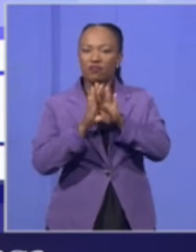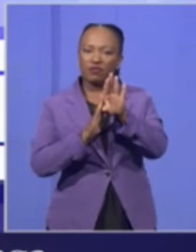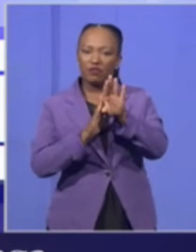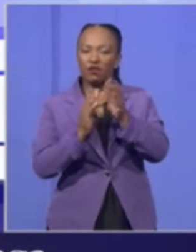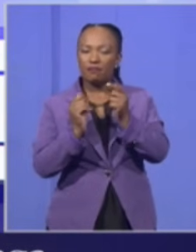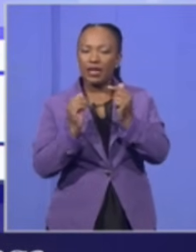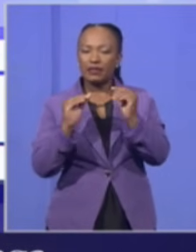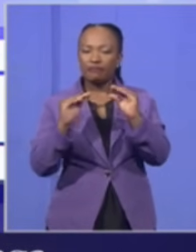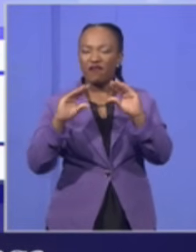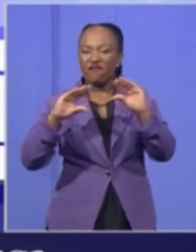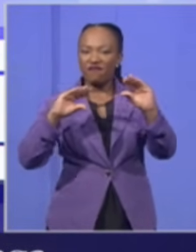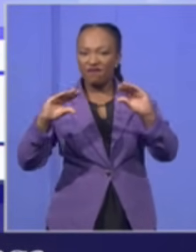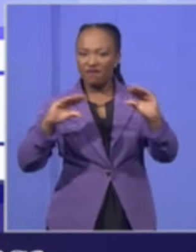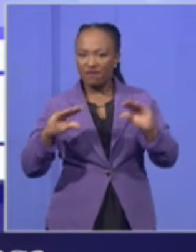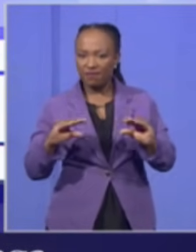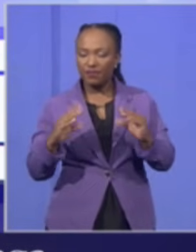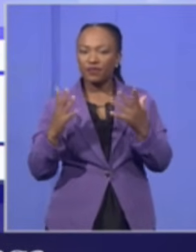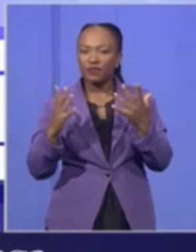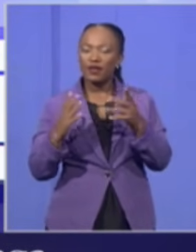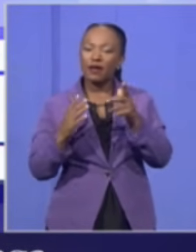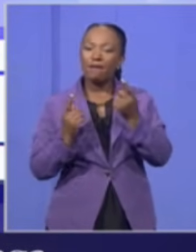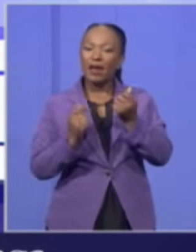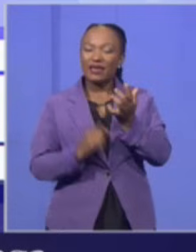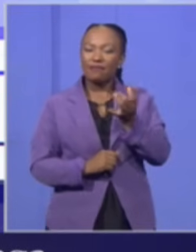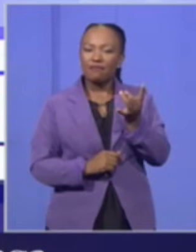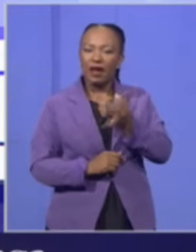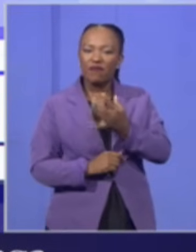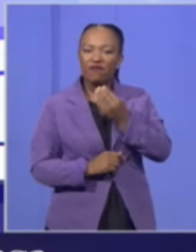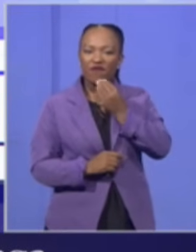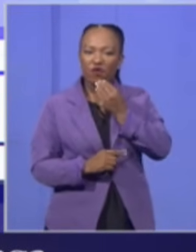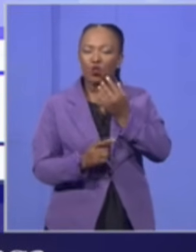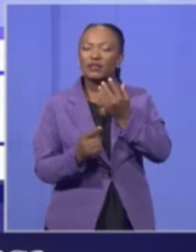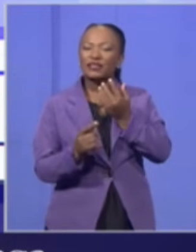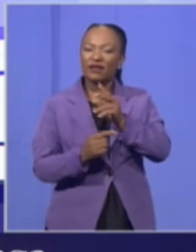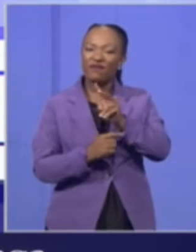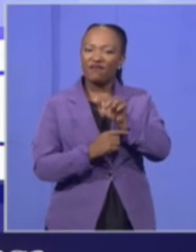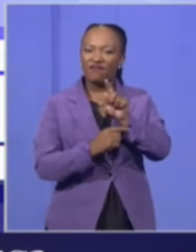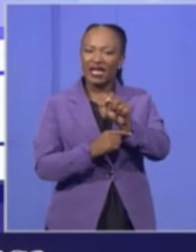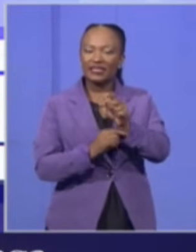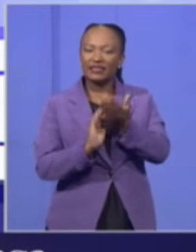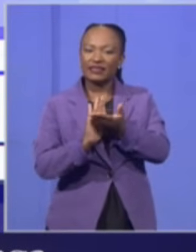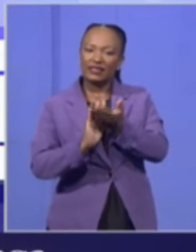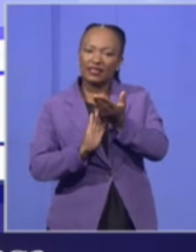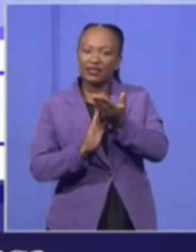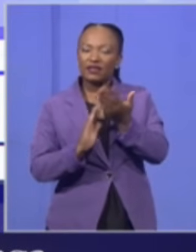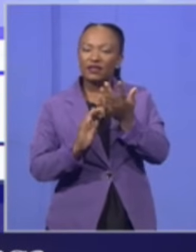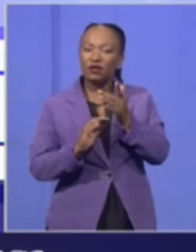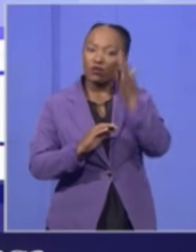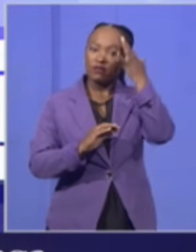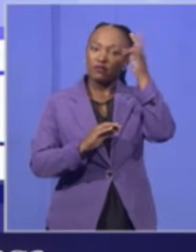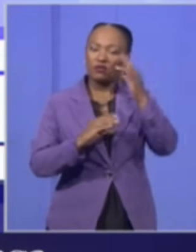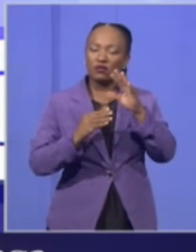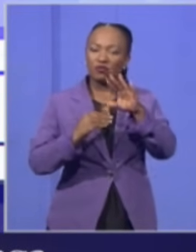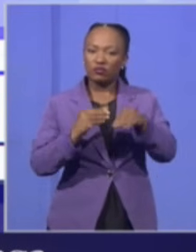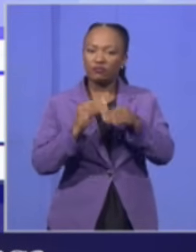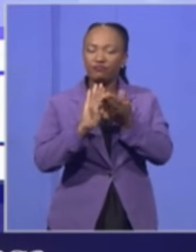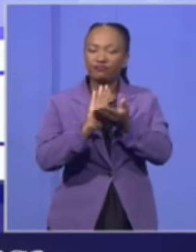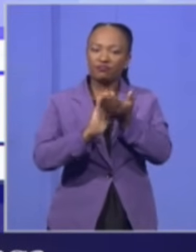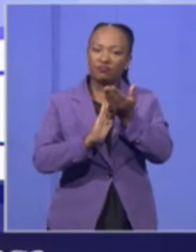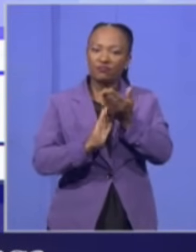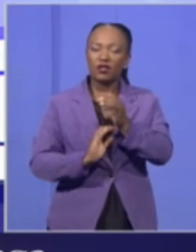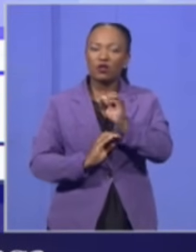a setšhaba. Theko ya godimo ya dijo go ka letela gore e hlatlogele godimo ka ge mmušo o le leanong la go oketša motšhelo ka seripa